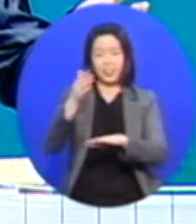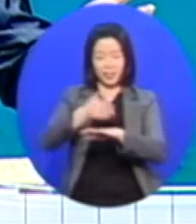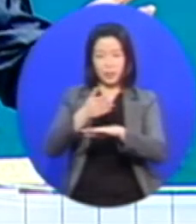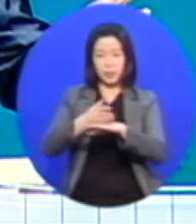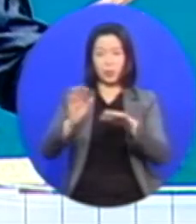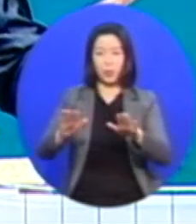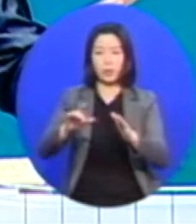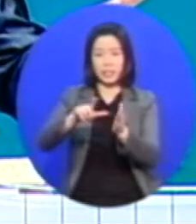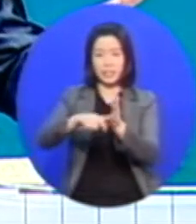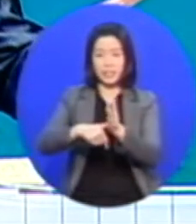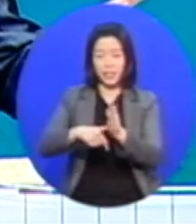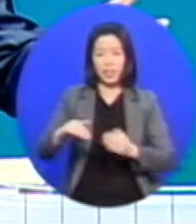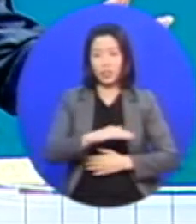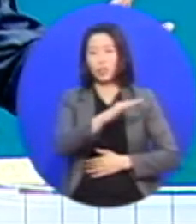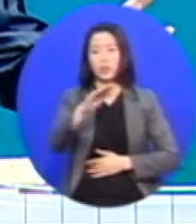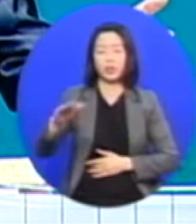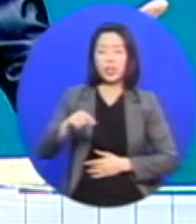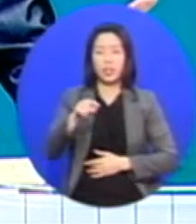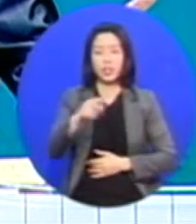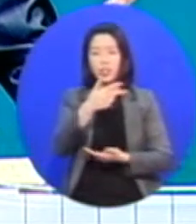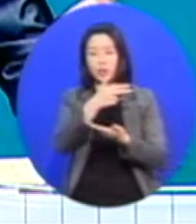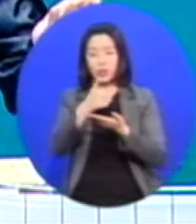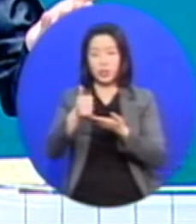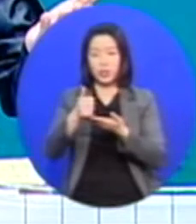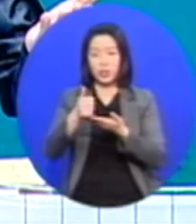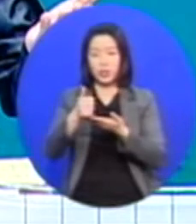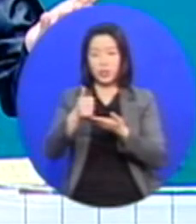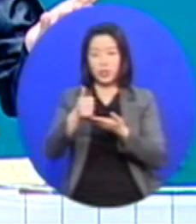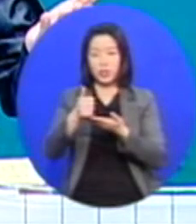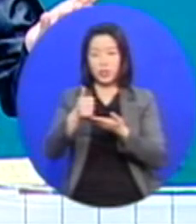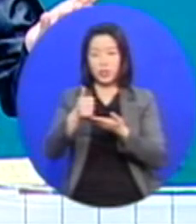시간 우리가 그 주님을 바라보십시오